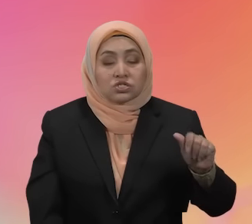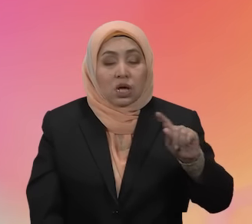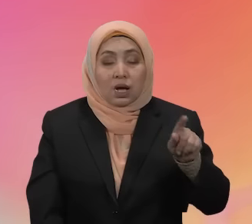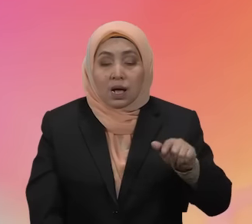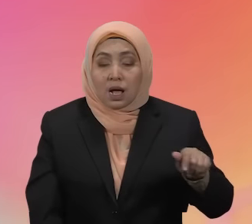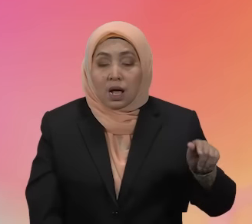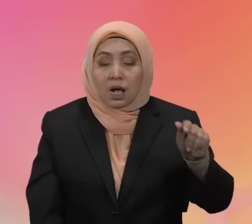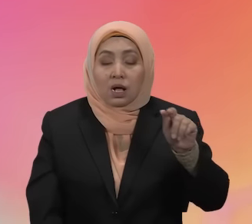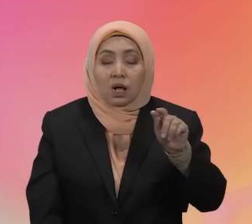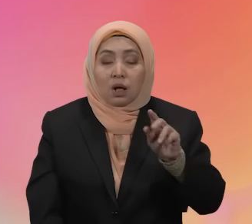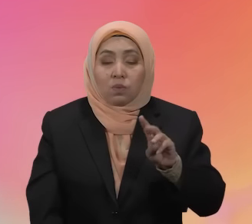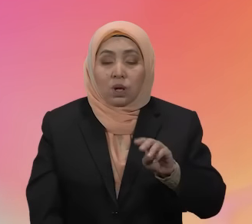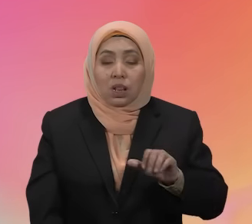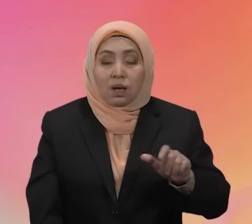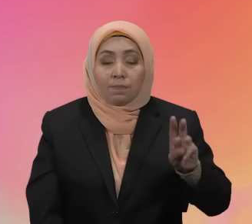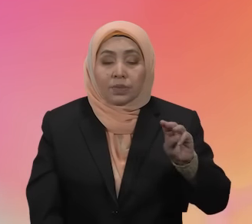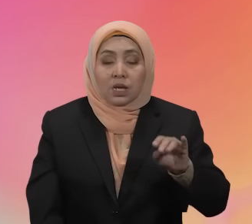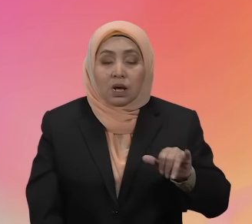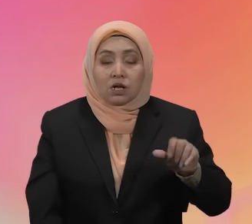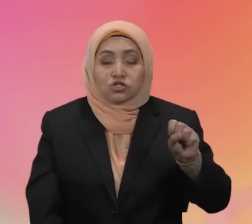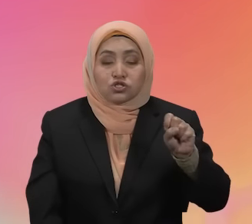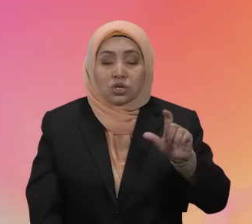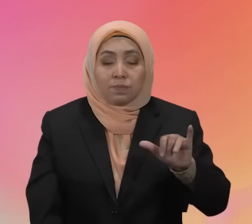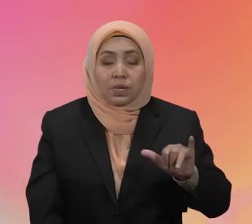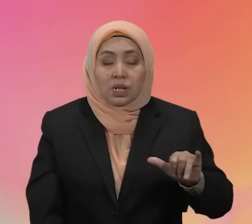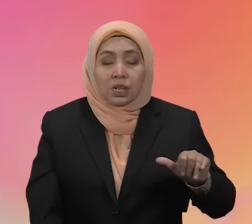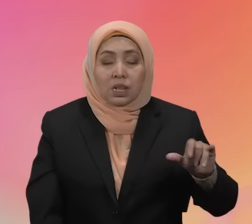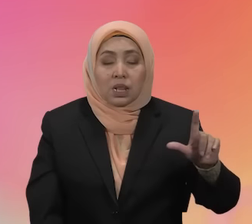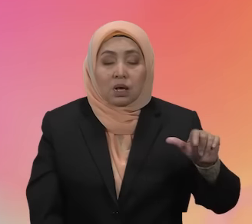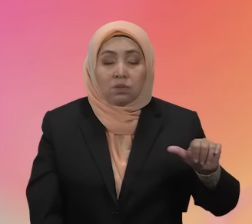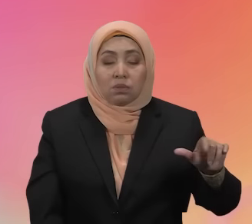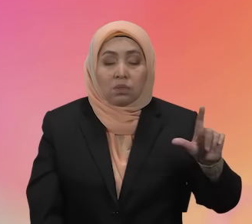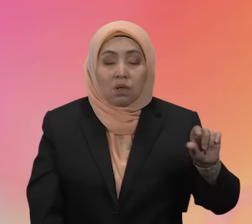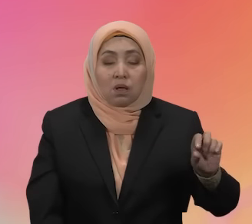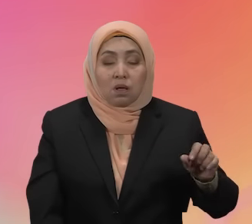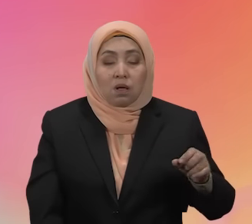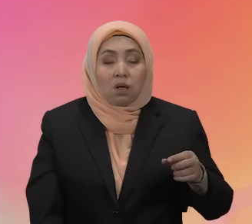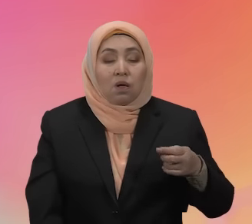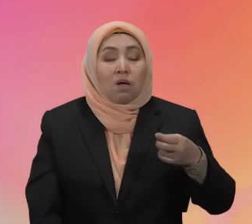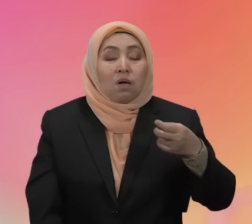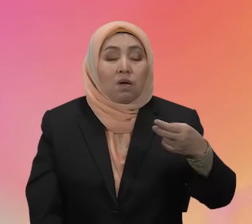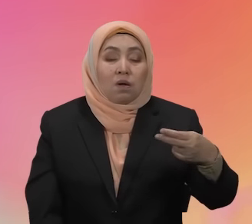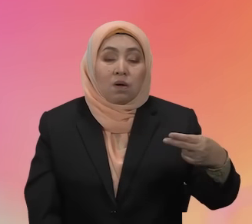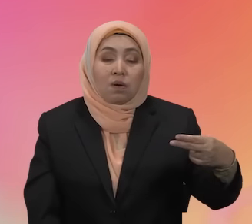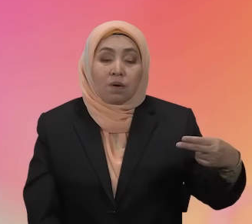وآتى الزكاة ولم يخش إلا الله.